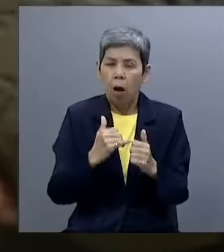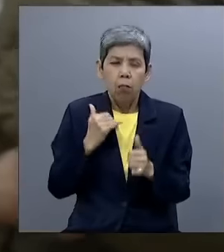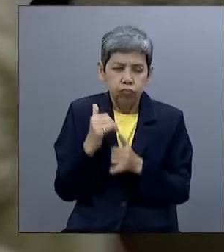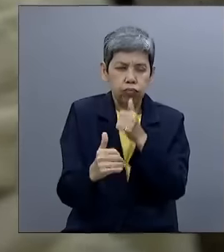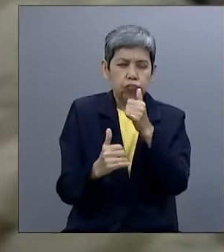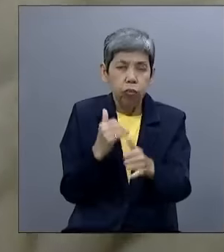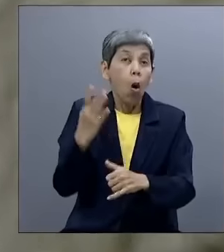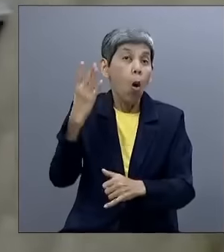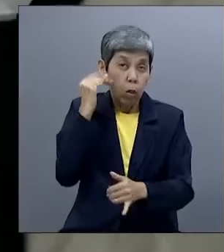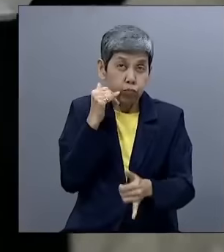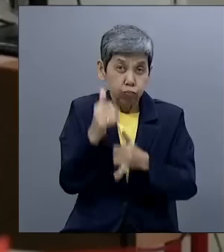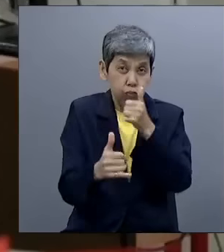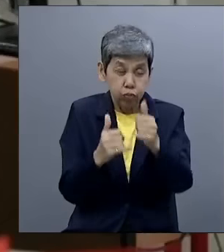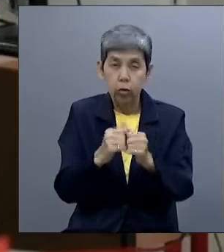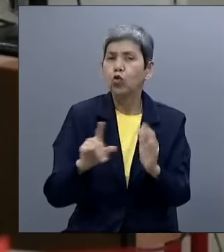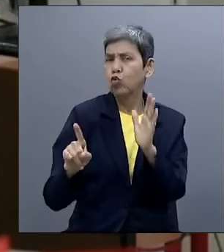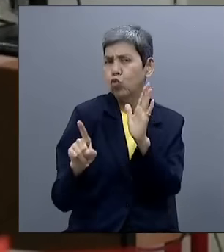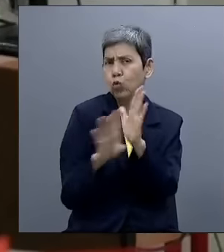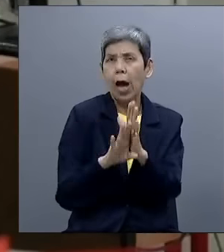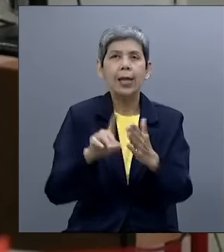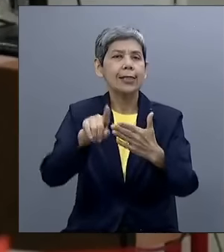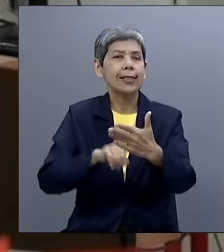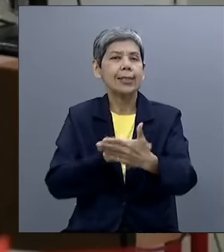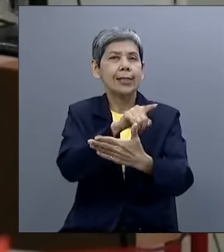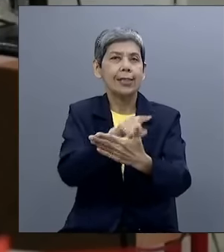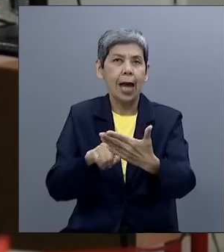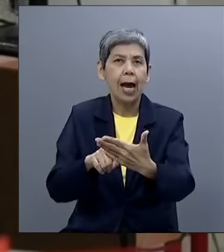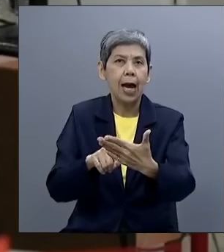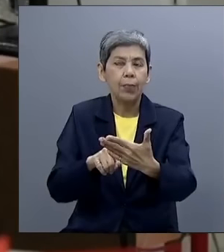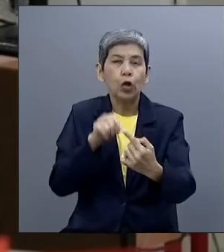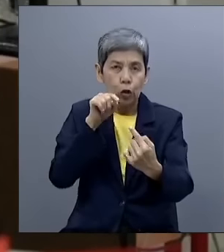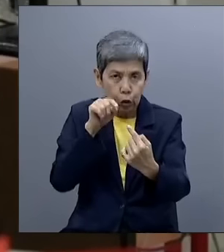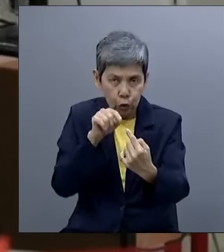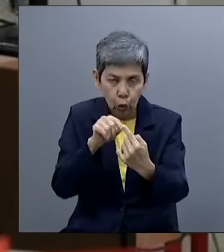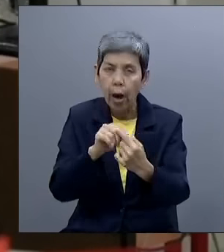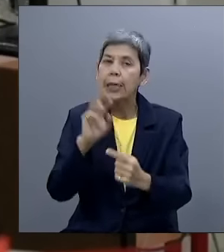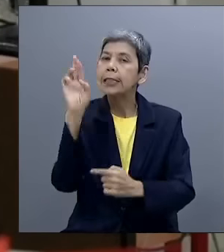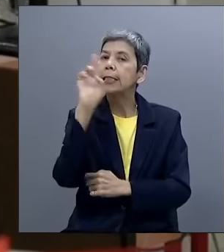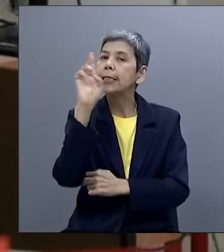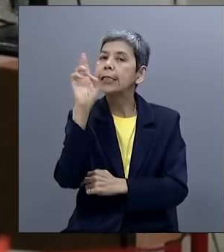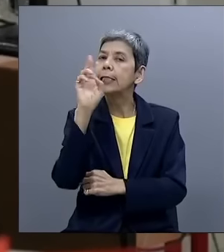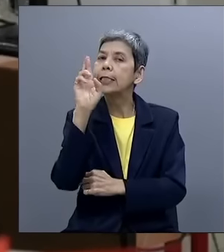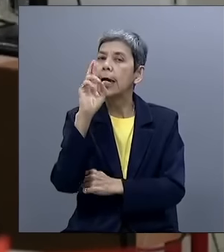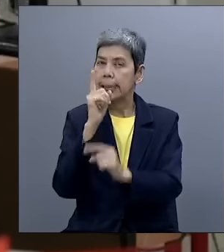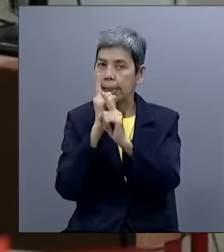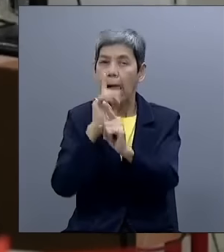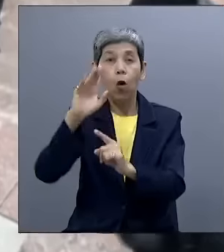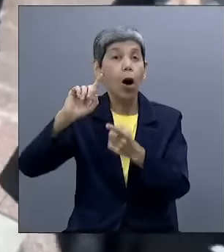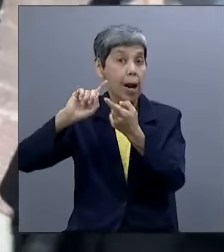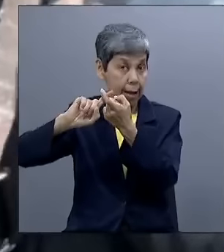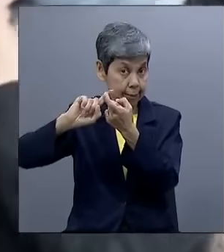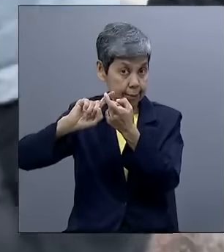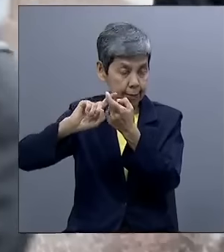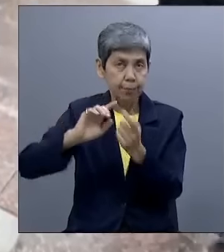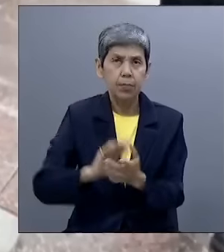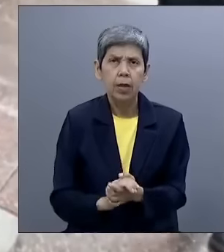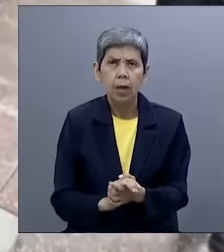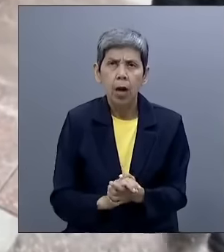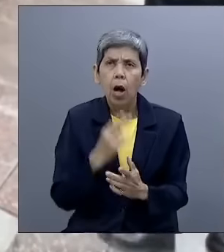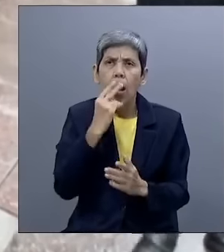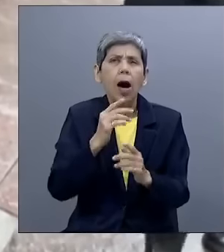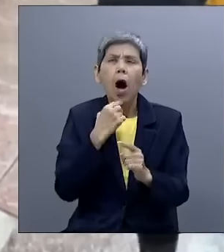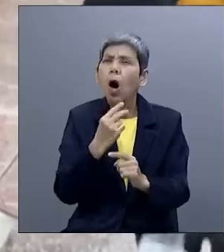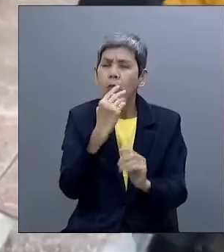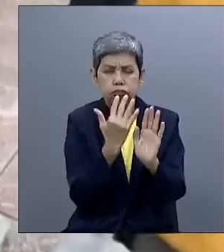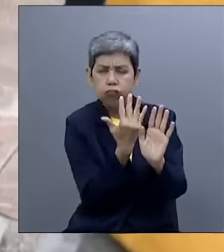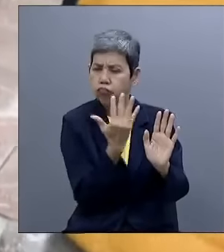สิทธิ์เมื่อวานนี้ซึ่งเป็นวันสุดท้ายของการเลือกตั้งตรงกับช่วงเวลาเที่ยงวันตามเวลาท้องถิ่นค่ะสถานการณ์ในลักษณะ